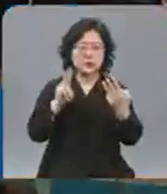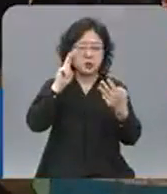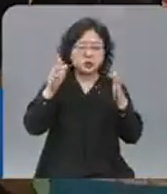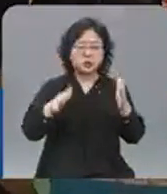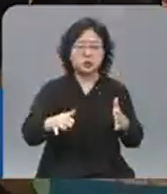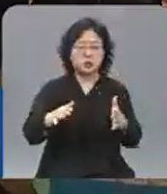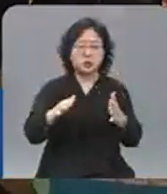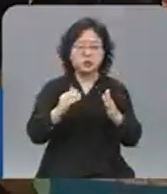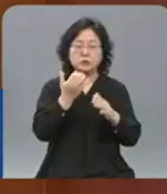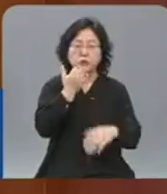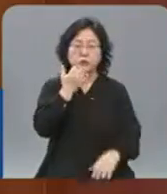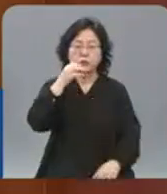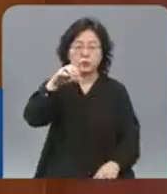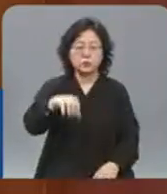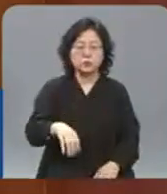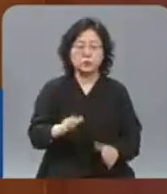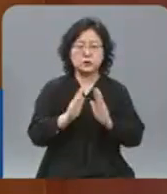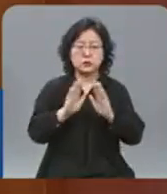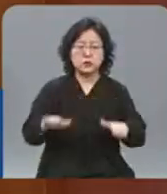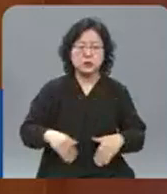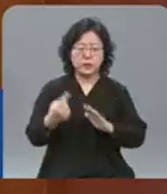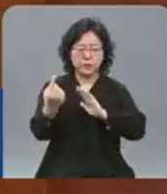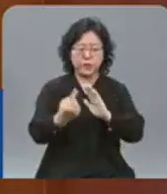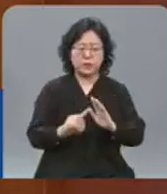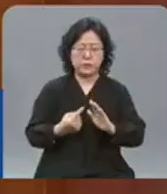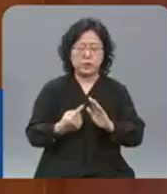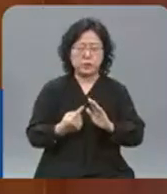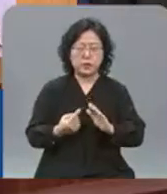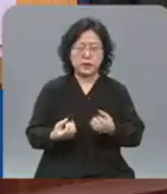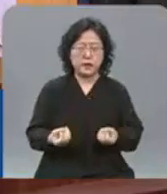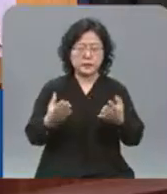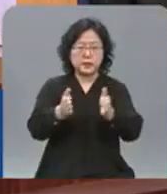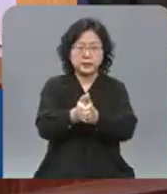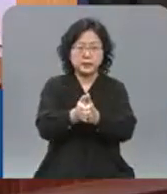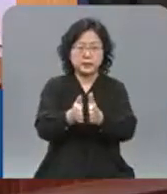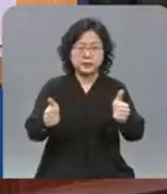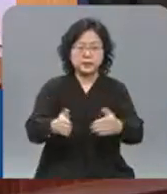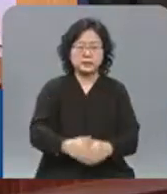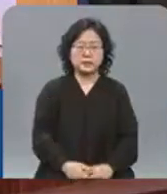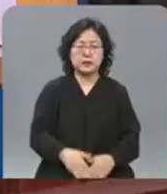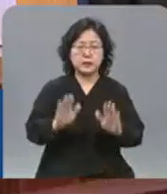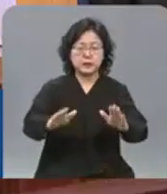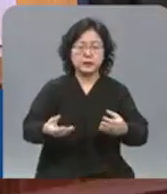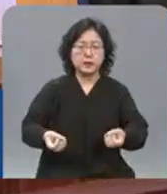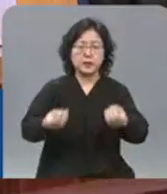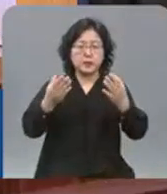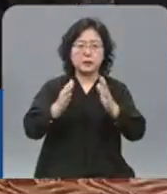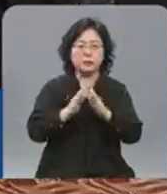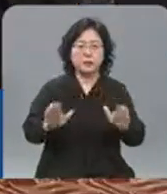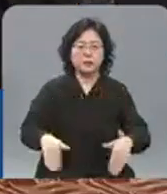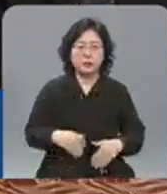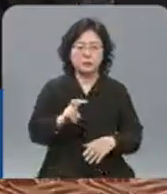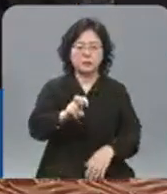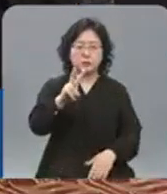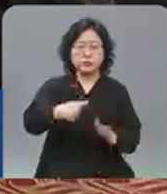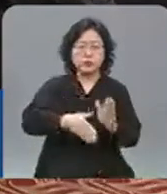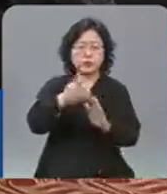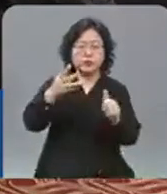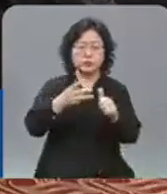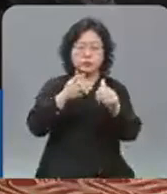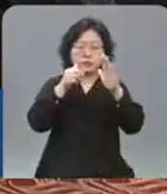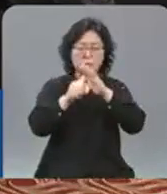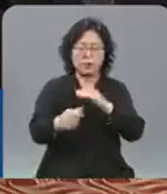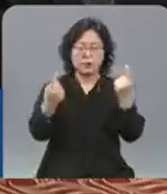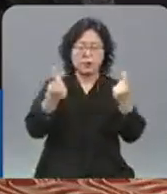서울 광화문 광장에서 전남 방문회 시즌2 페스티벌을 개최합니다. 이번 행사는 전남 22개 시군을